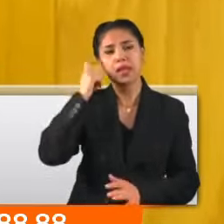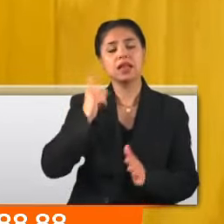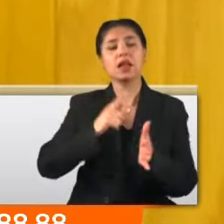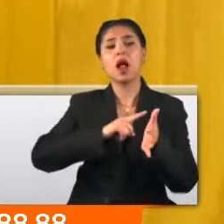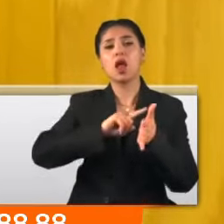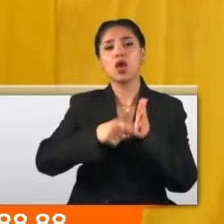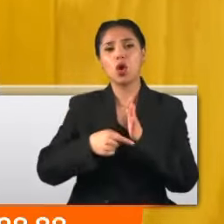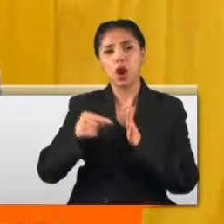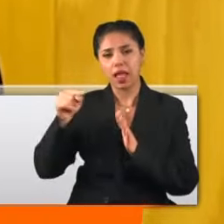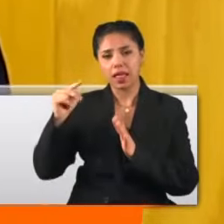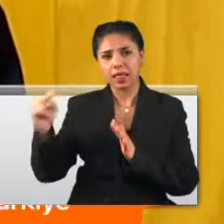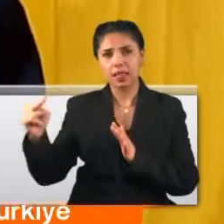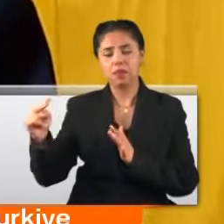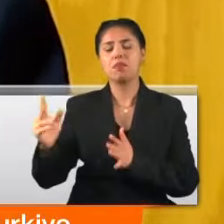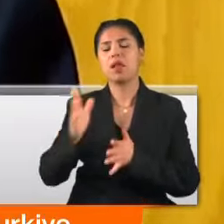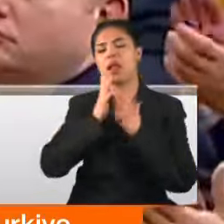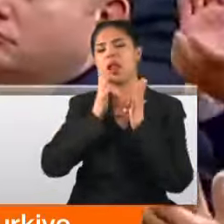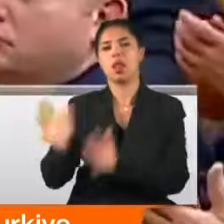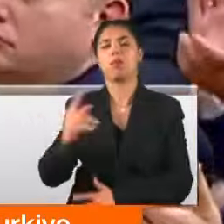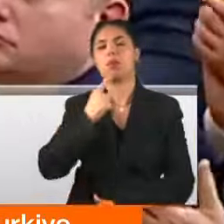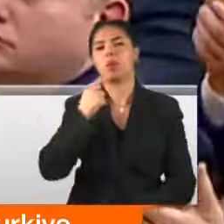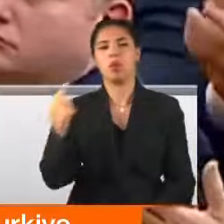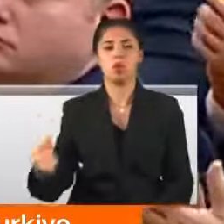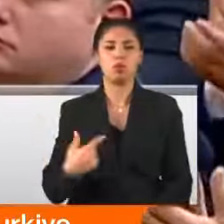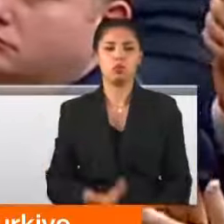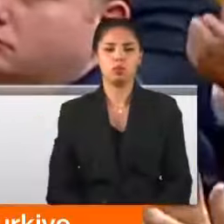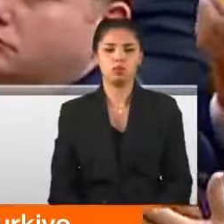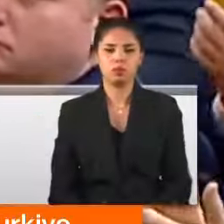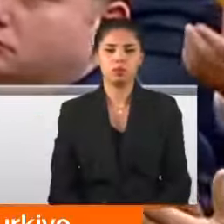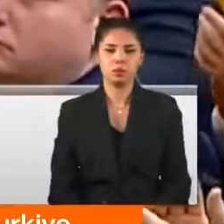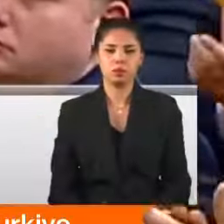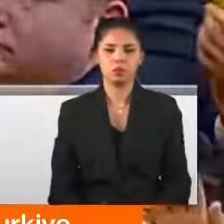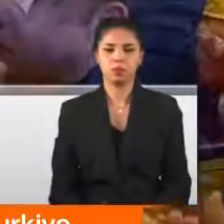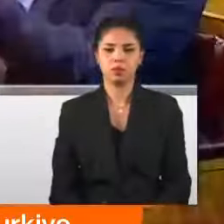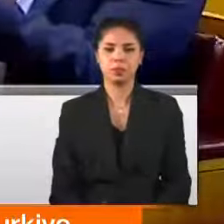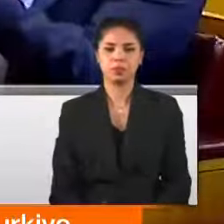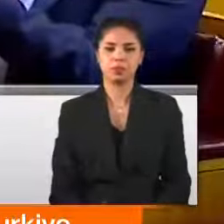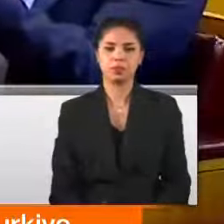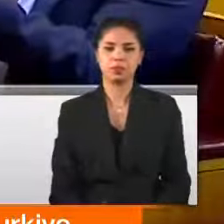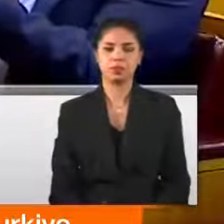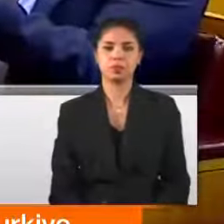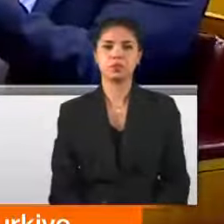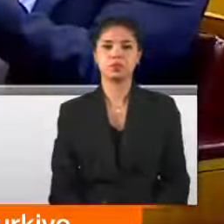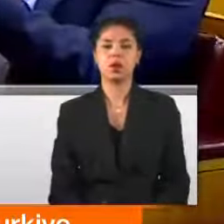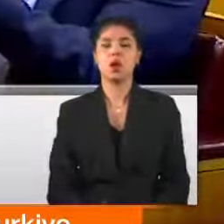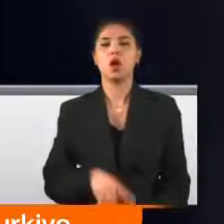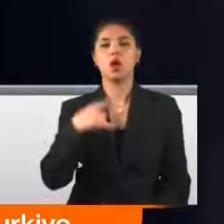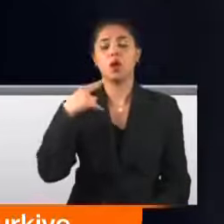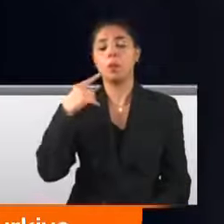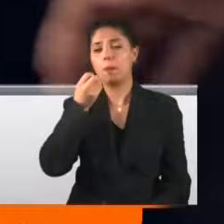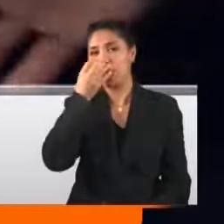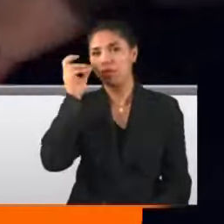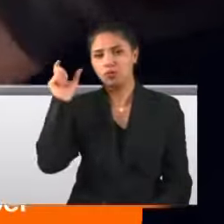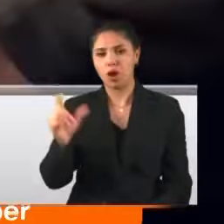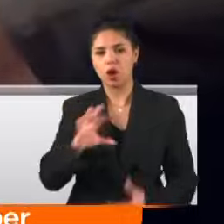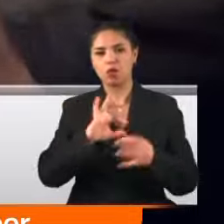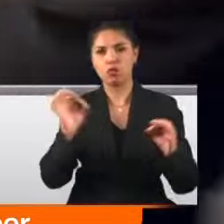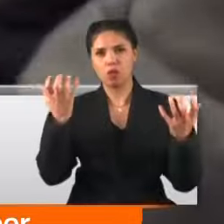tüm öfkemle lanetliyorum. sözleri sertti. İsrail'in